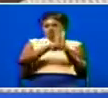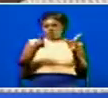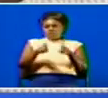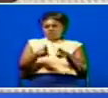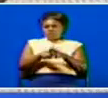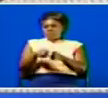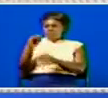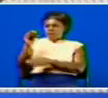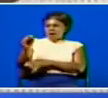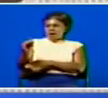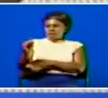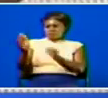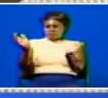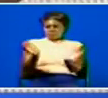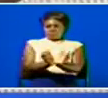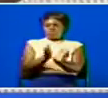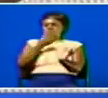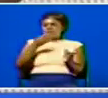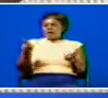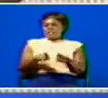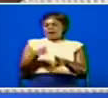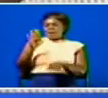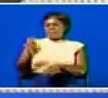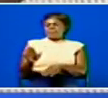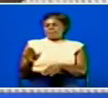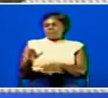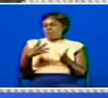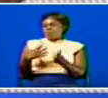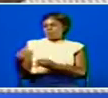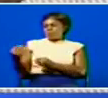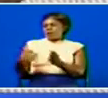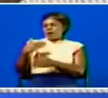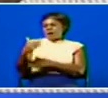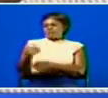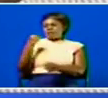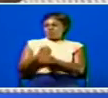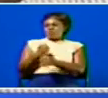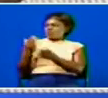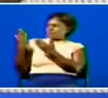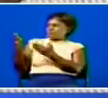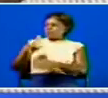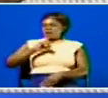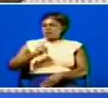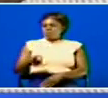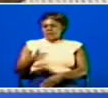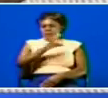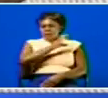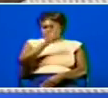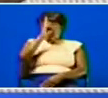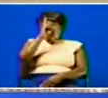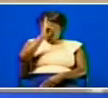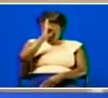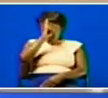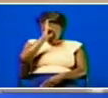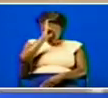ametoa wito wa kukamatwa kwa nduguye Musa Matiko ambaye alitoroka baada ya kutekeleza kitendo hicho. Kamanda wa polisi katika kituo cha